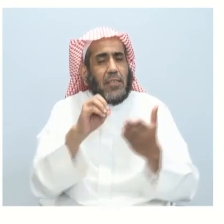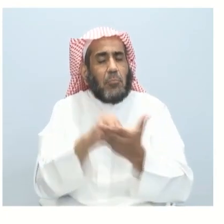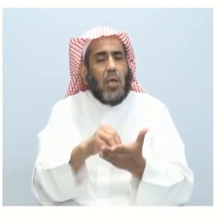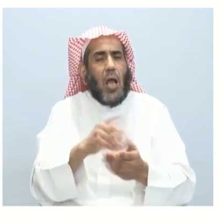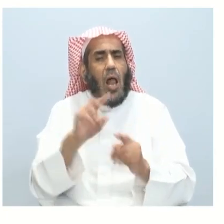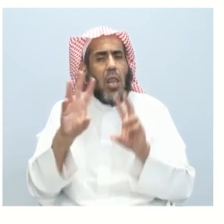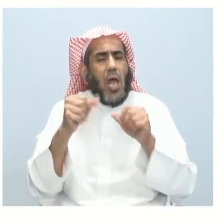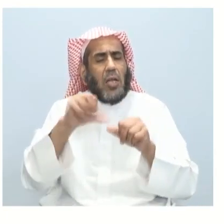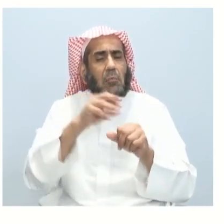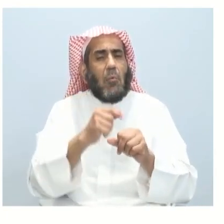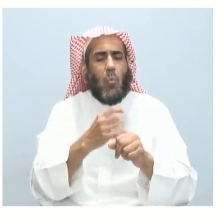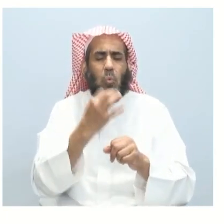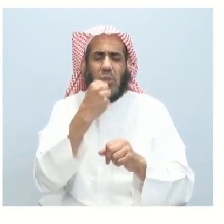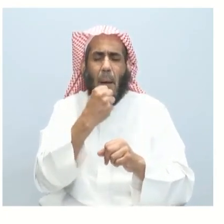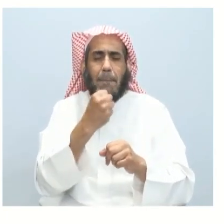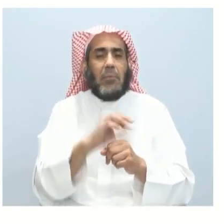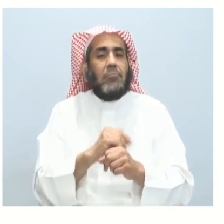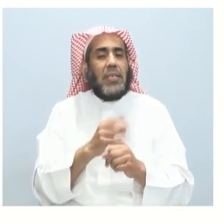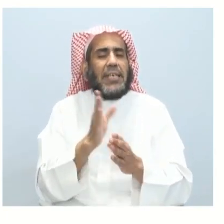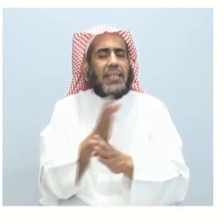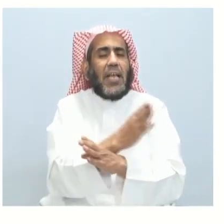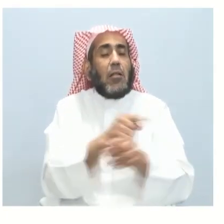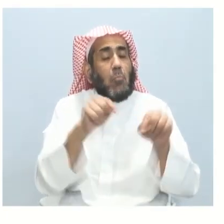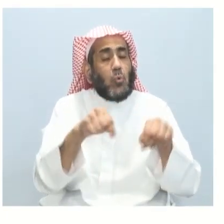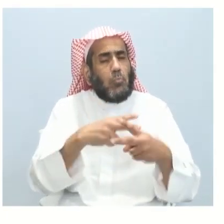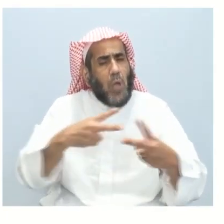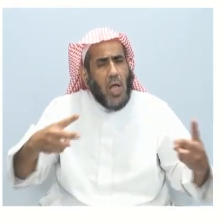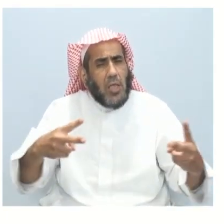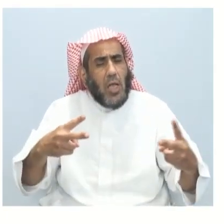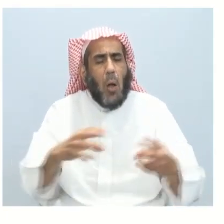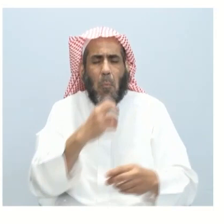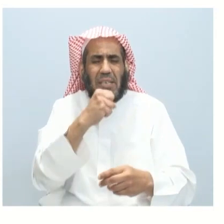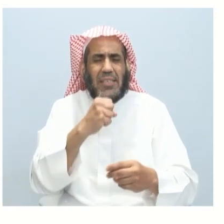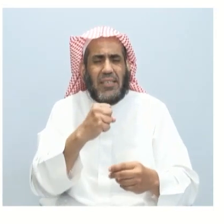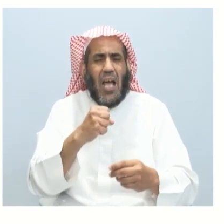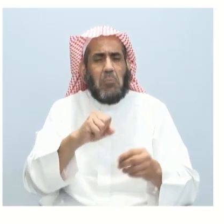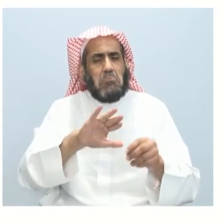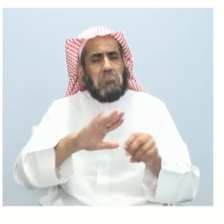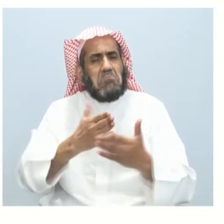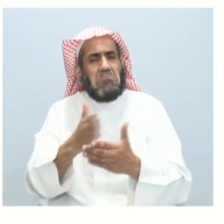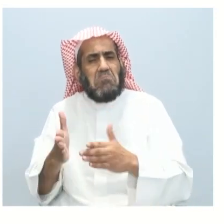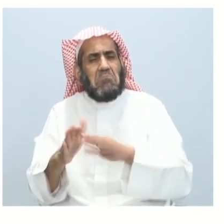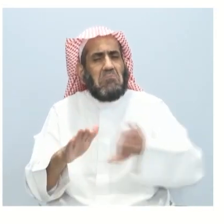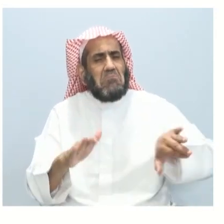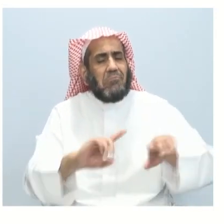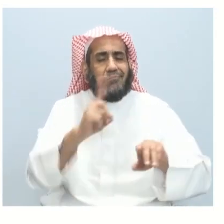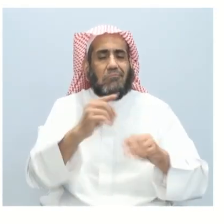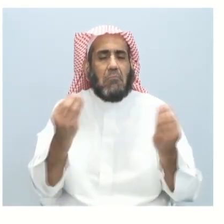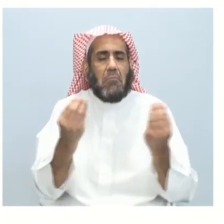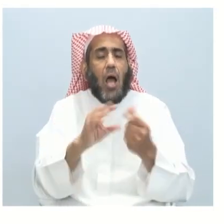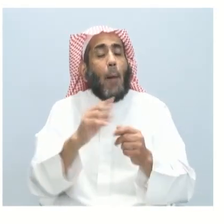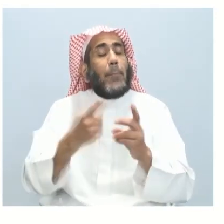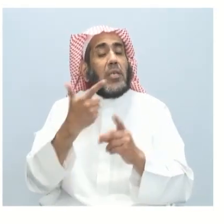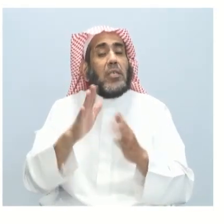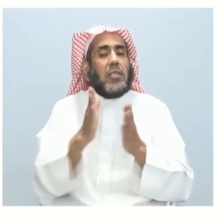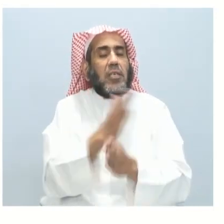الادبي يعد امرا بالغ الصعوبه معنى ان الاتجاهات صحيح انها تعددت لكن من الصعب ان تفصل بينهما في النقد وابرز الاتجاهات النقديه التي